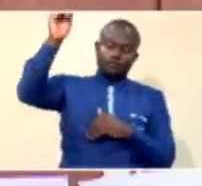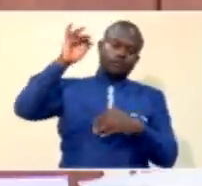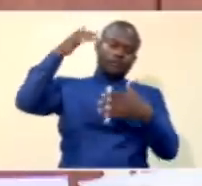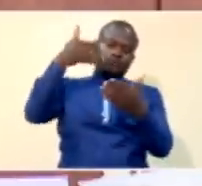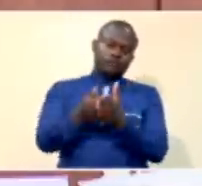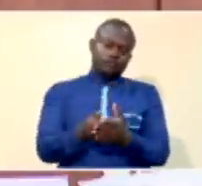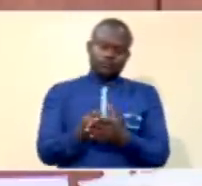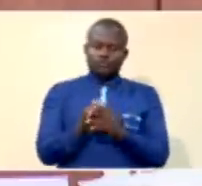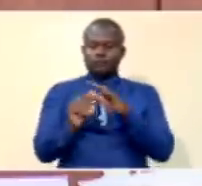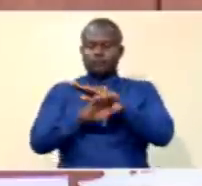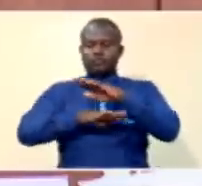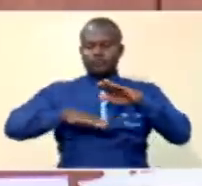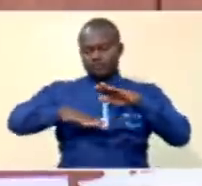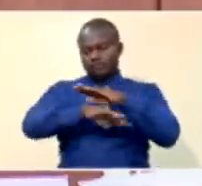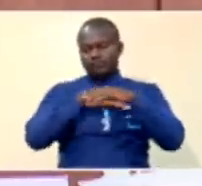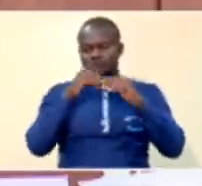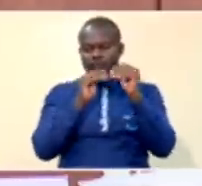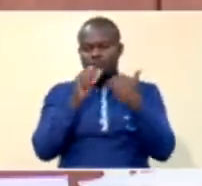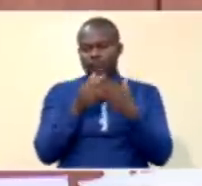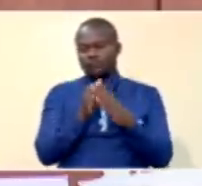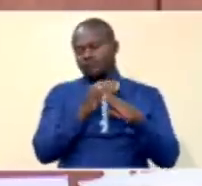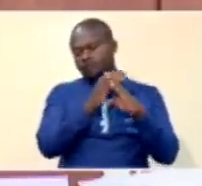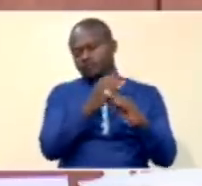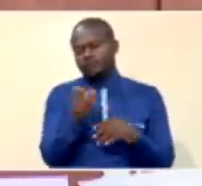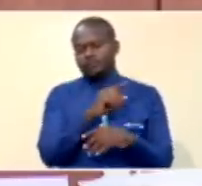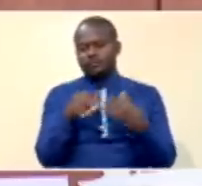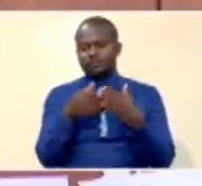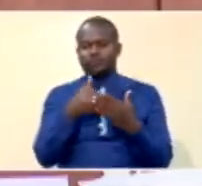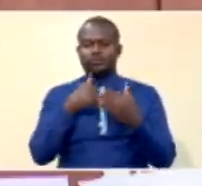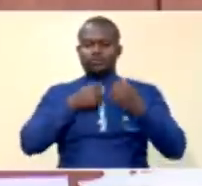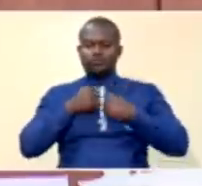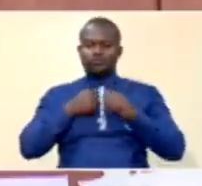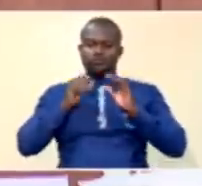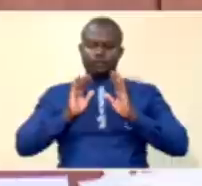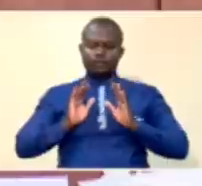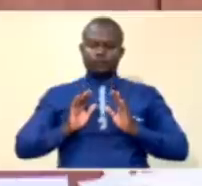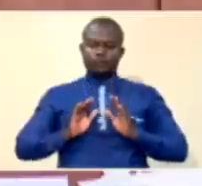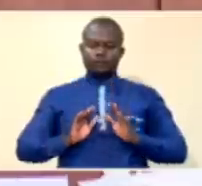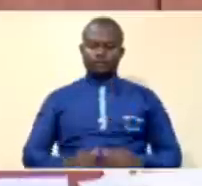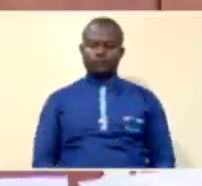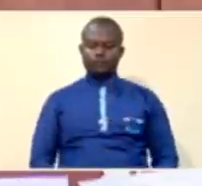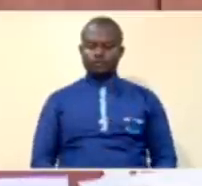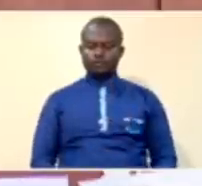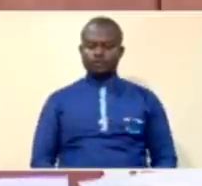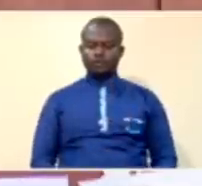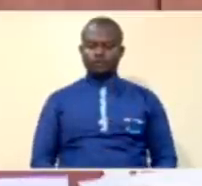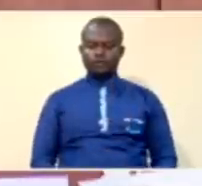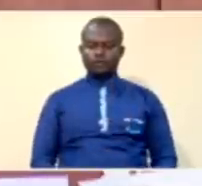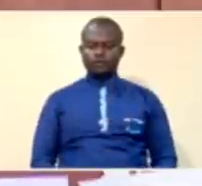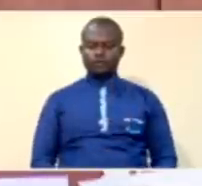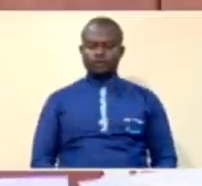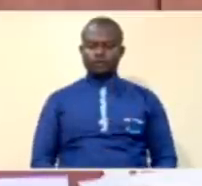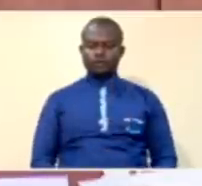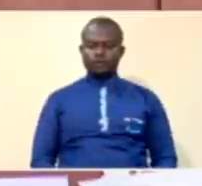kugeza kuzibanze mu rwego rwo guhashya ibyaha no kugira u Rwanda rutuje kandi rutekanye in order to fight